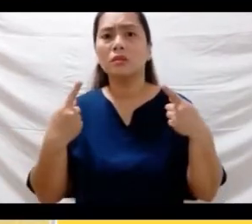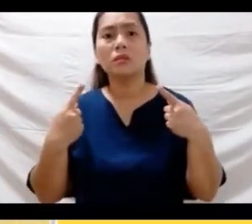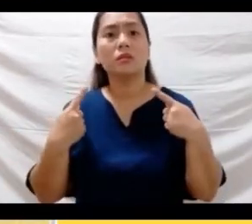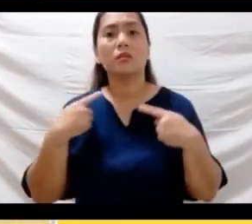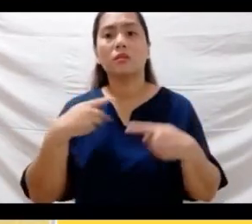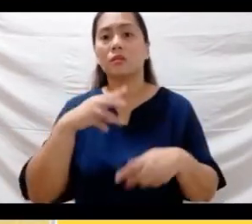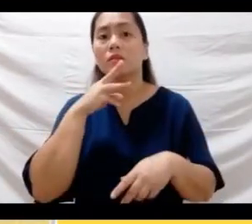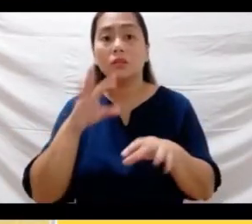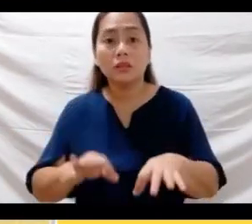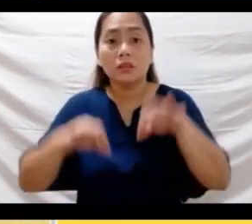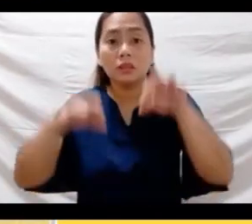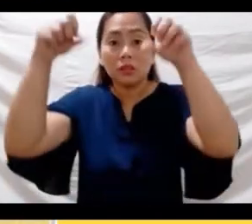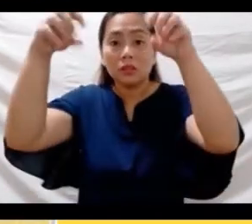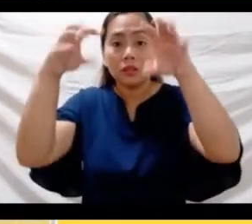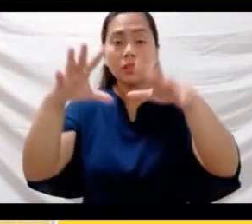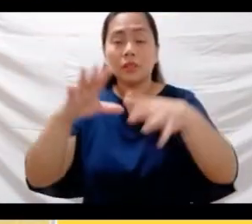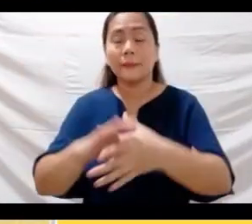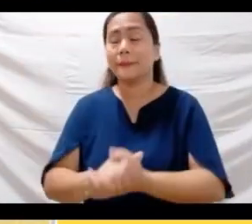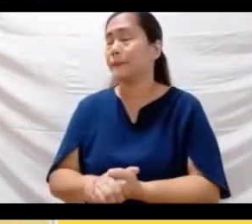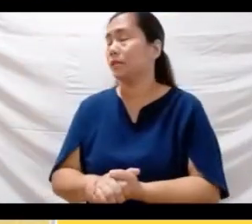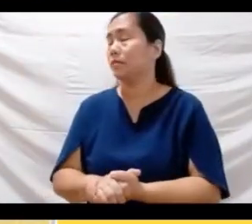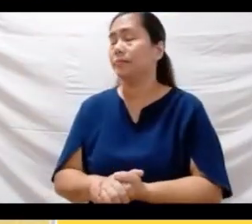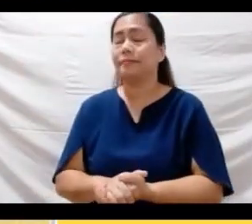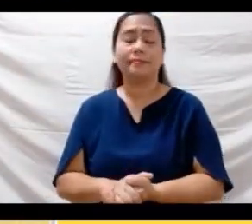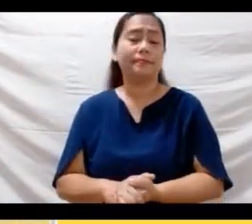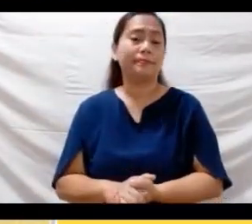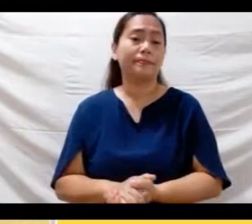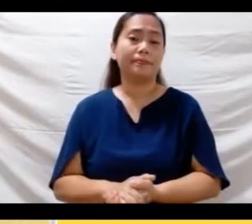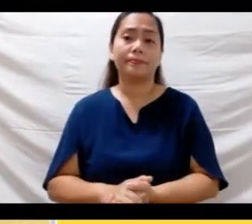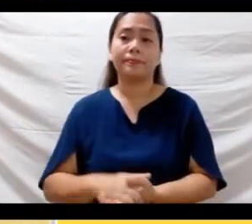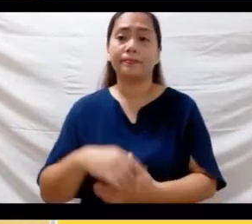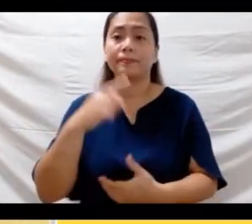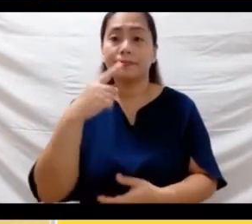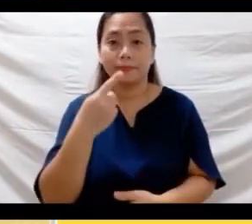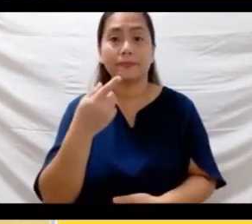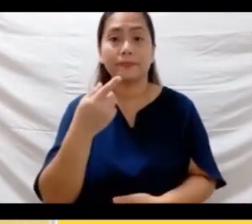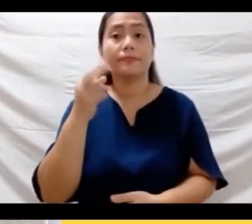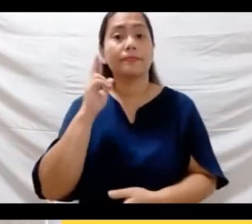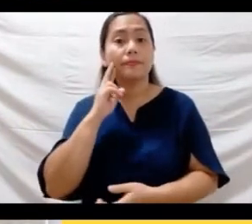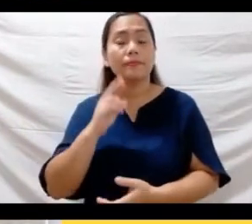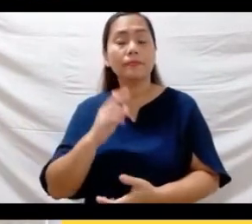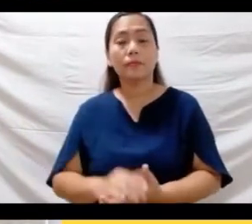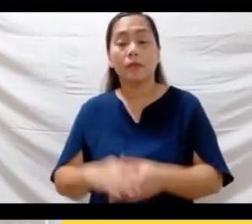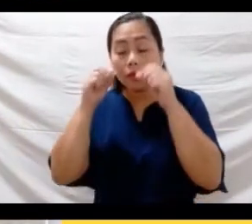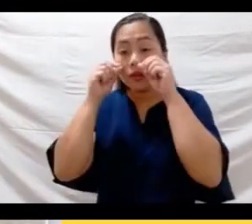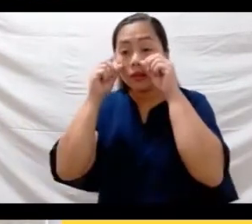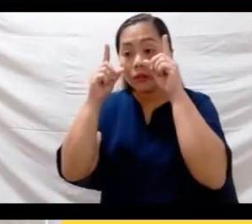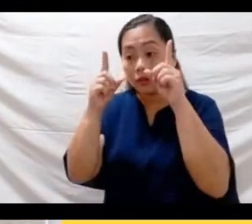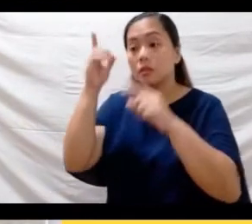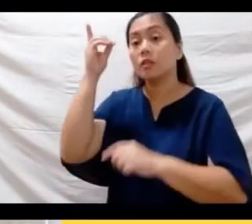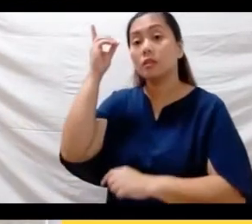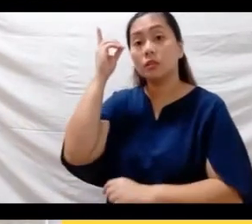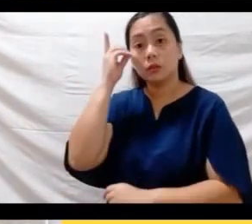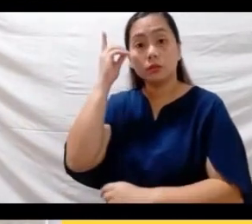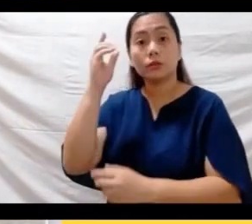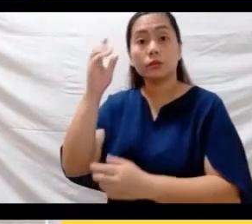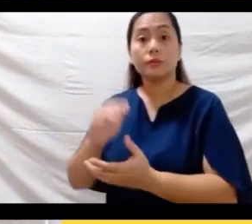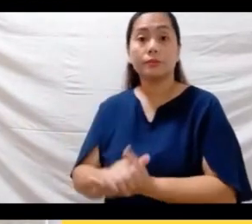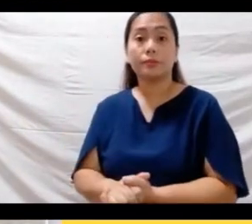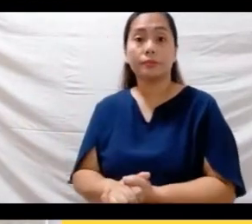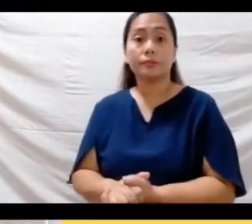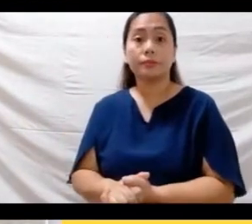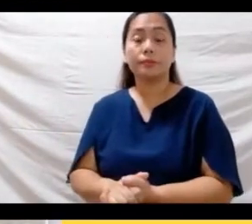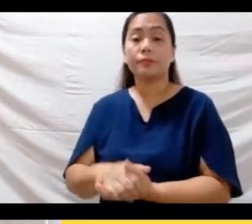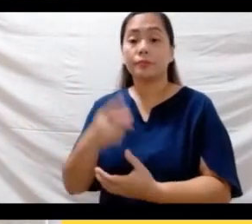ulan. Naiiling na sambit ni Rowena. Gising ka na pala, Dino. Bati ng kanyang